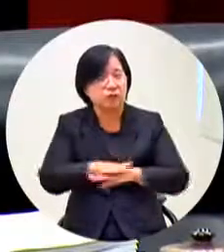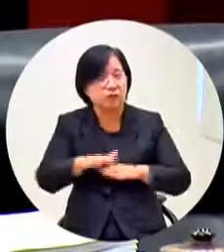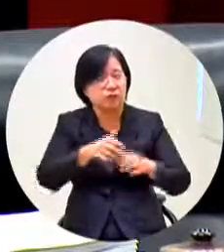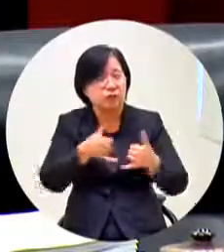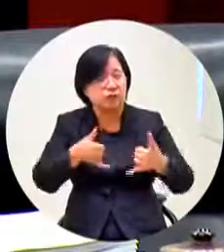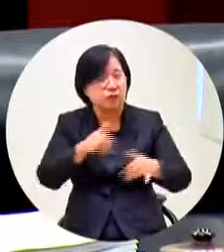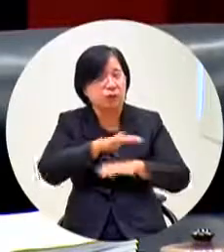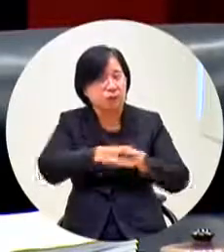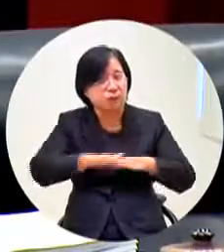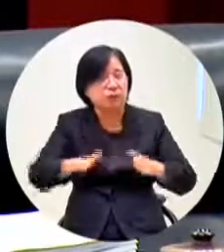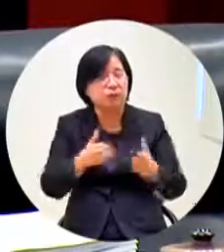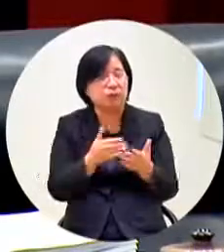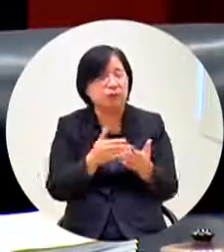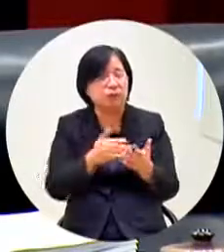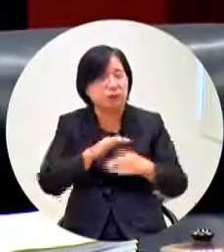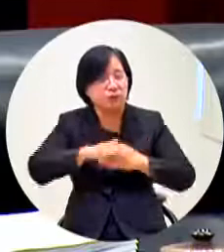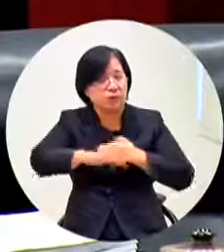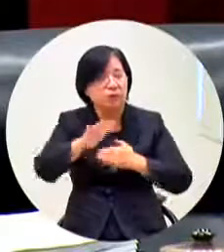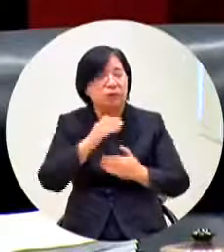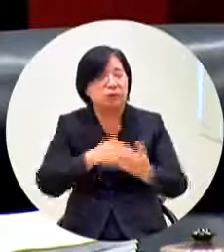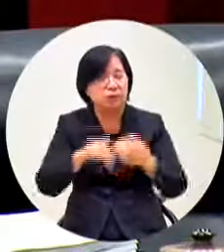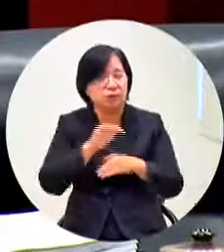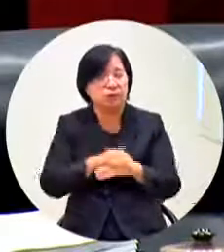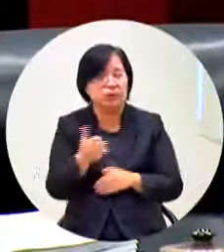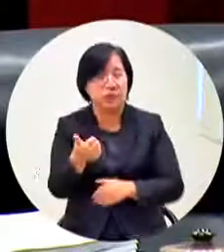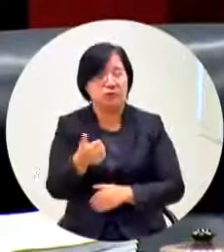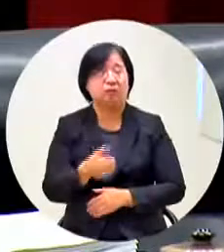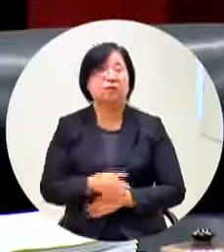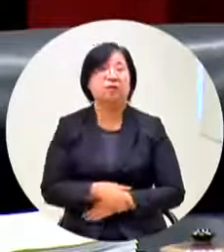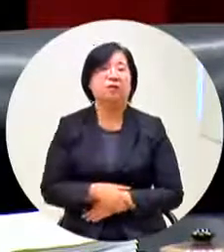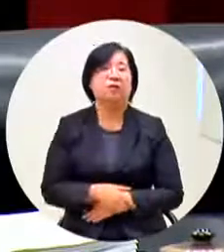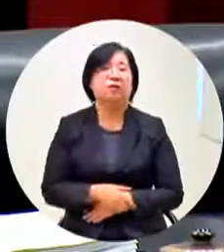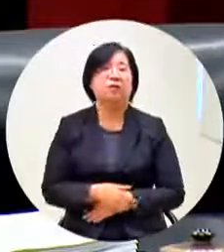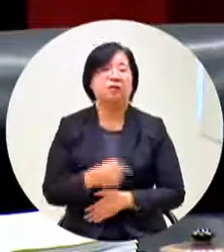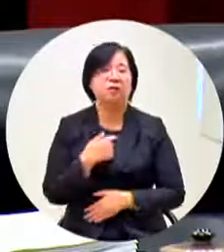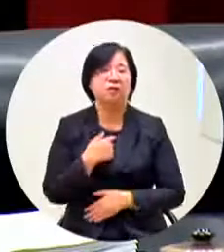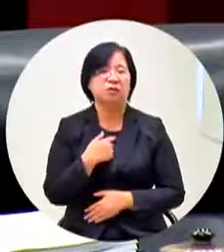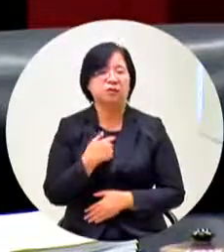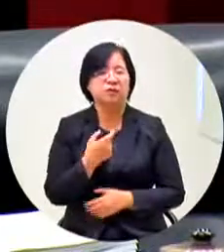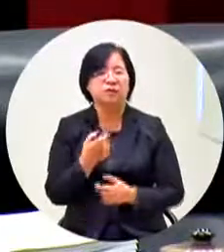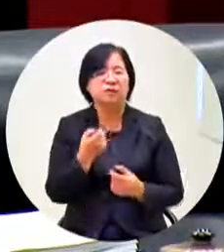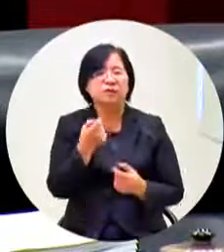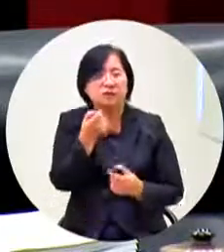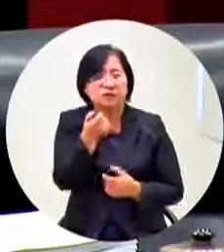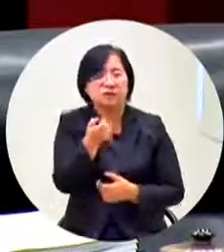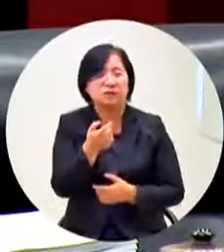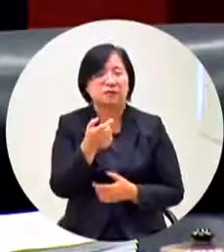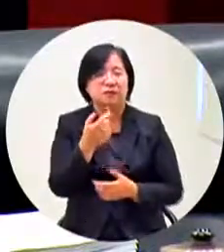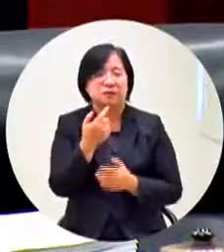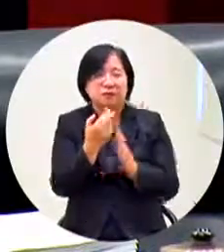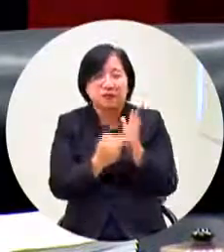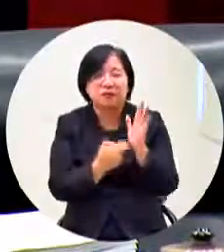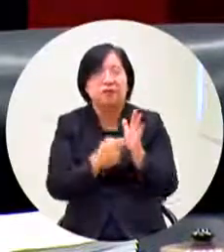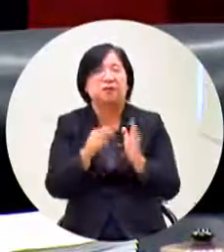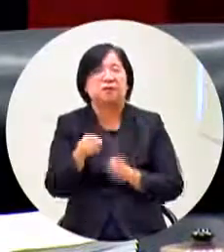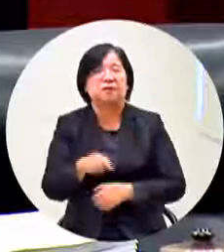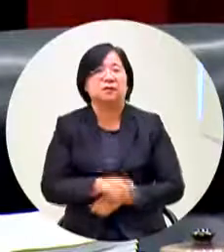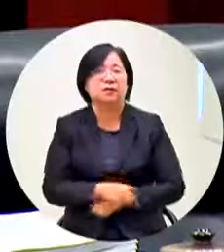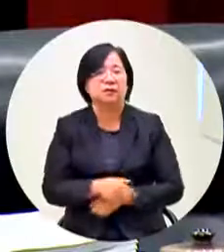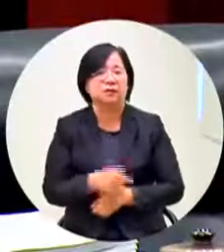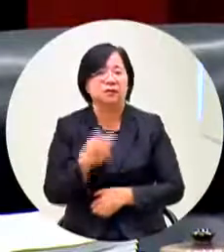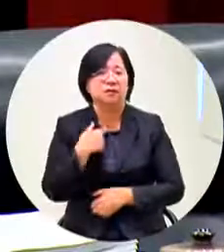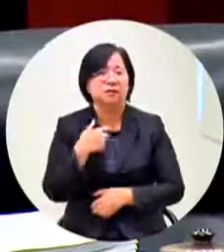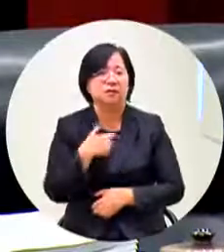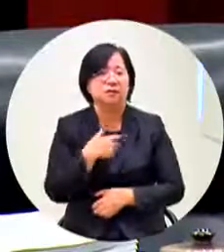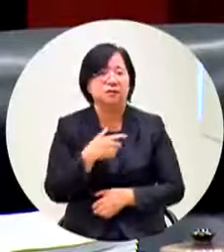好。但是问题是我现在举这个例子，这只是一个冰山一角，这是一个例子而已。我相信全高雄市很多